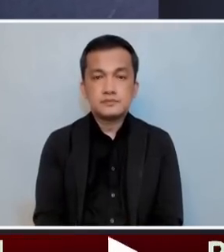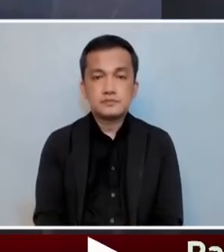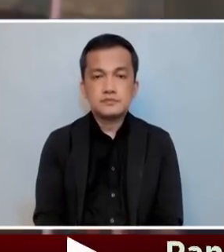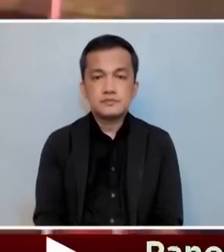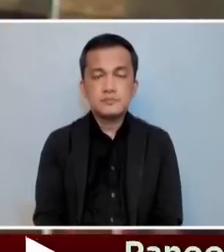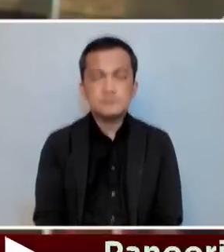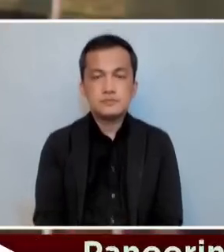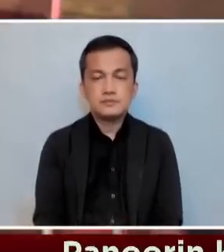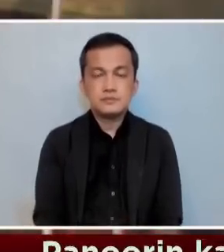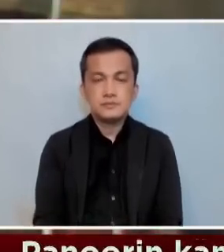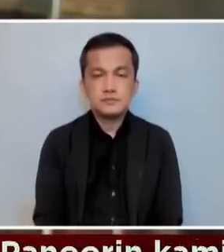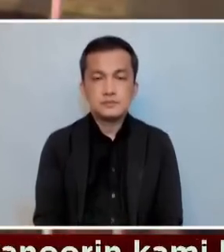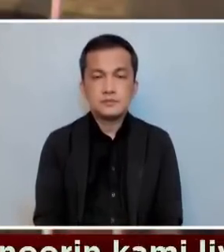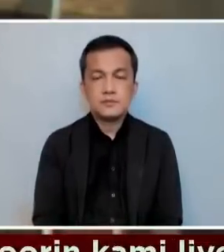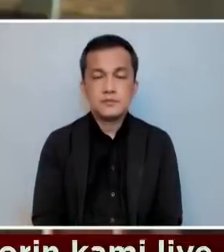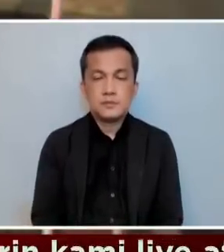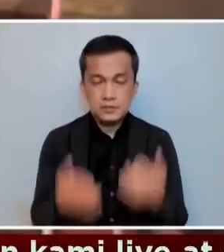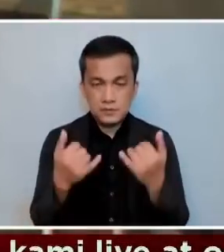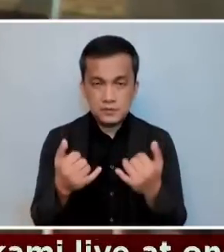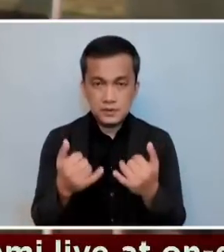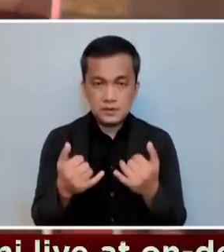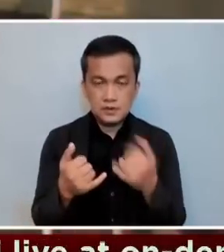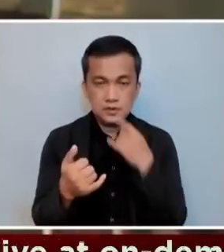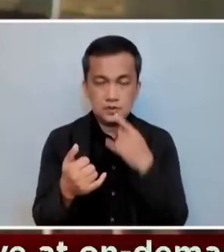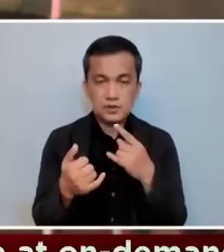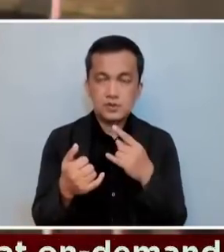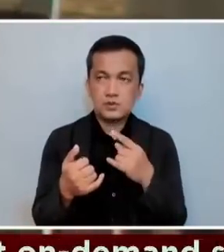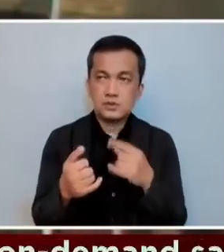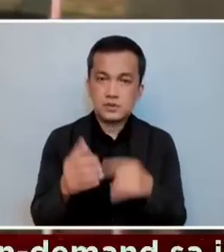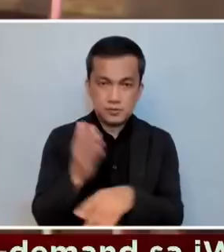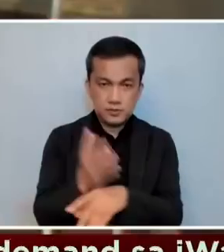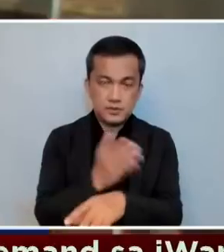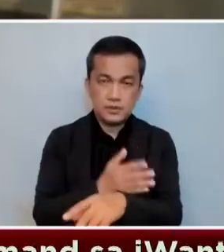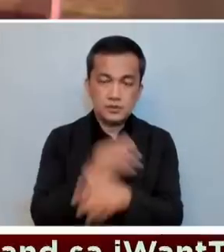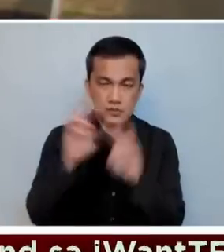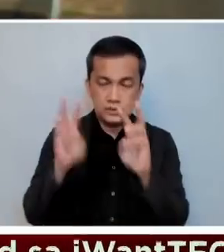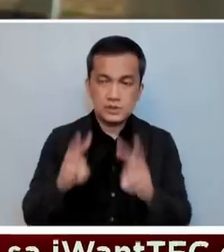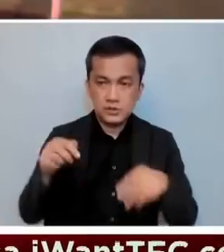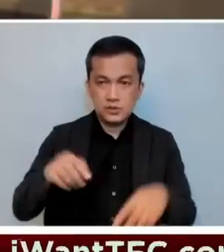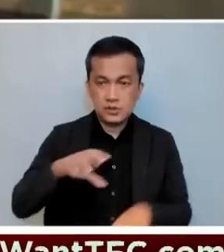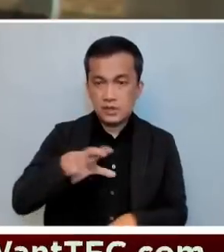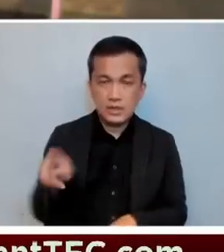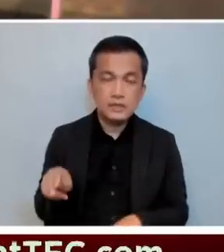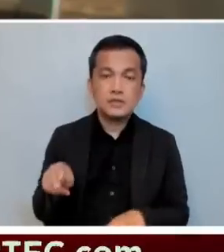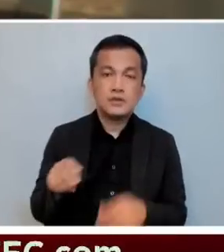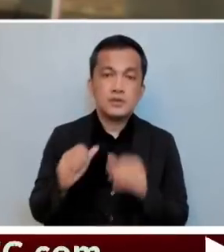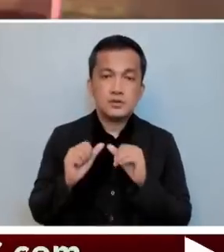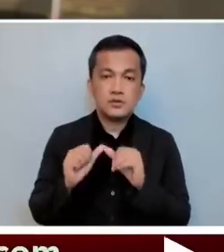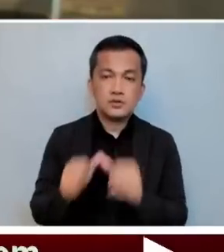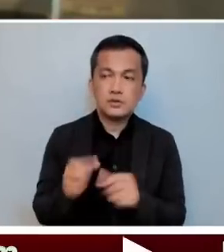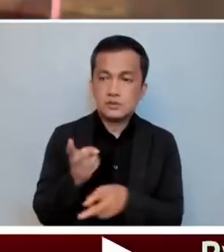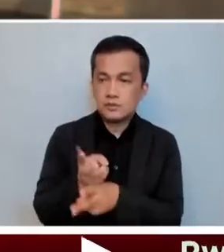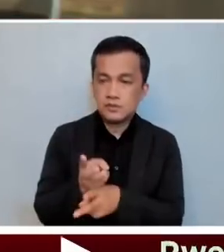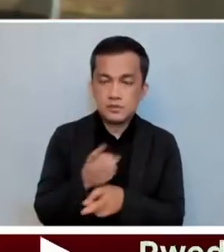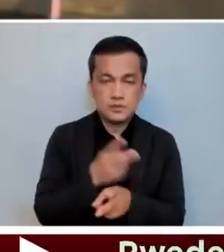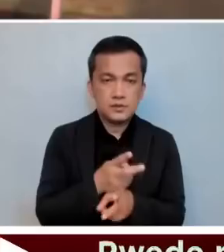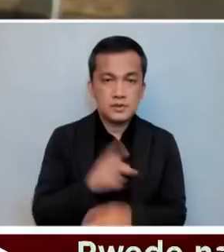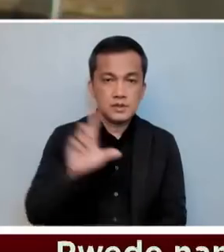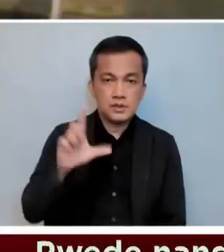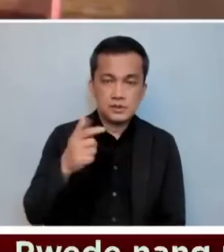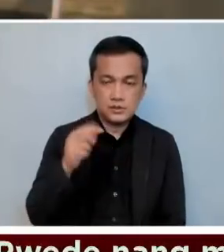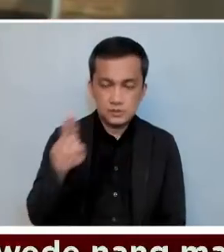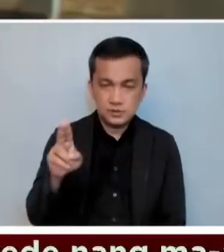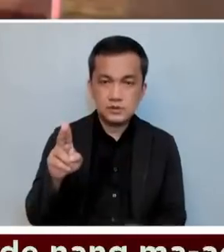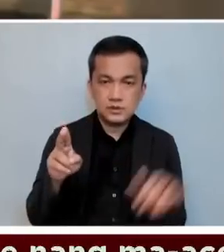Okay Alvin, no, kahit nag-improve na yung weather condition dito sa lalawigan ng Cagayan, ay patuloy pa rin naman nagbabantay yung local government as well as